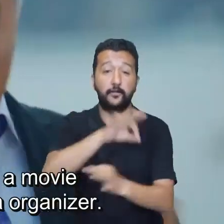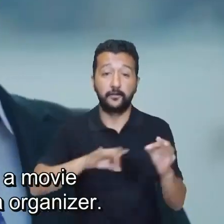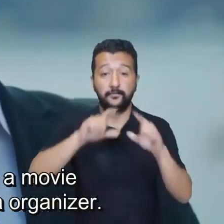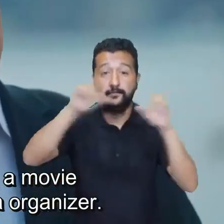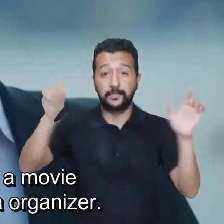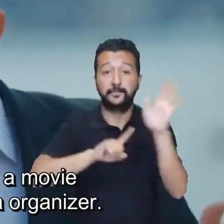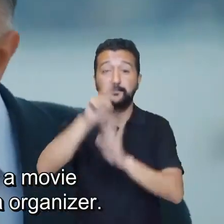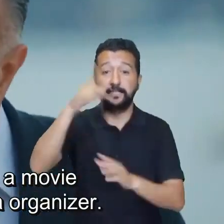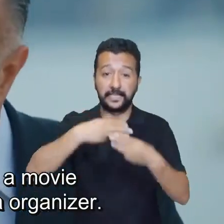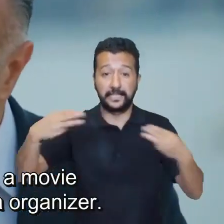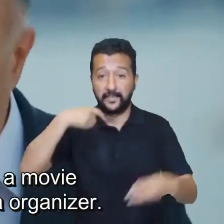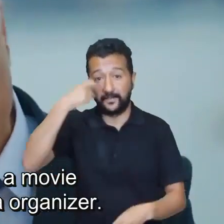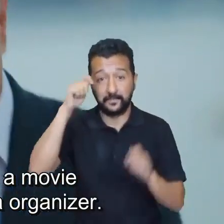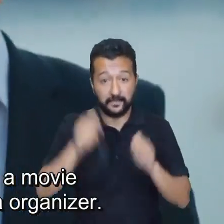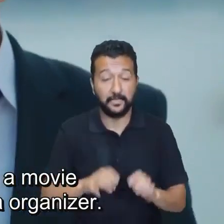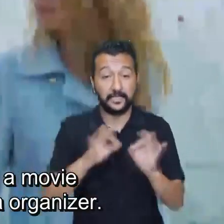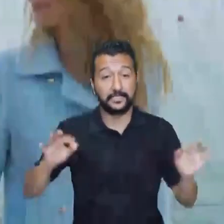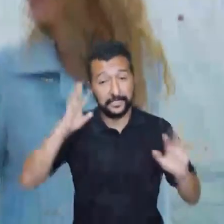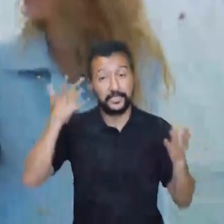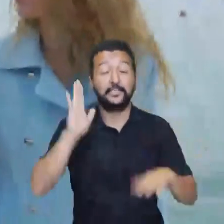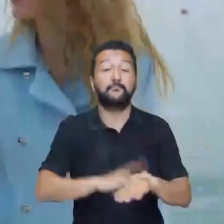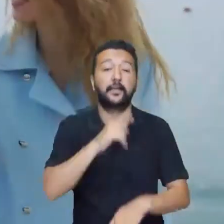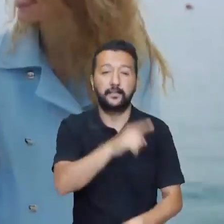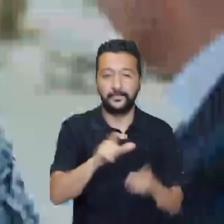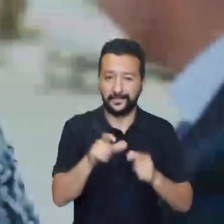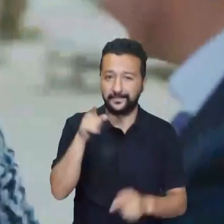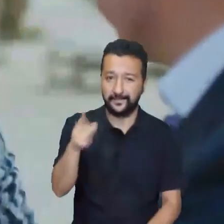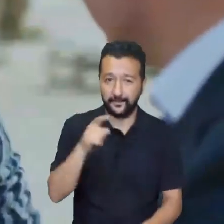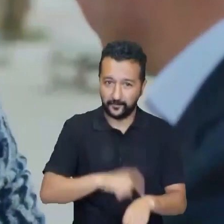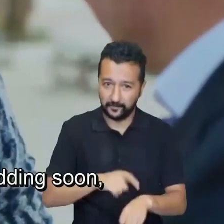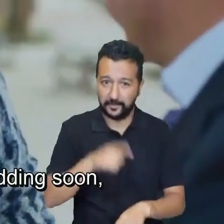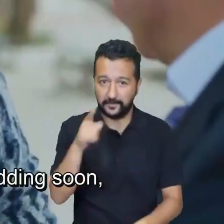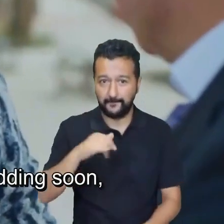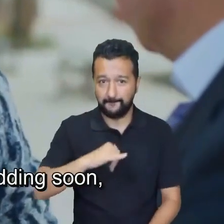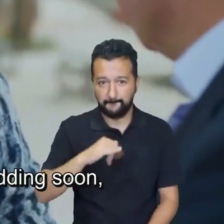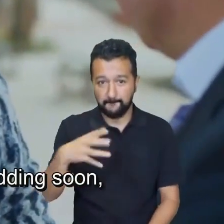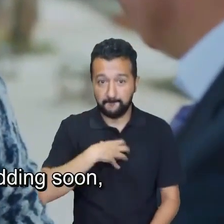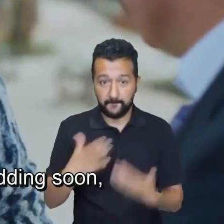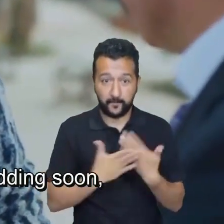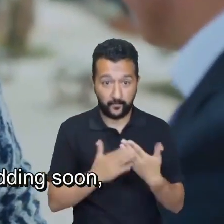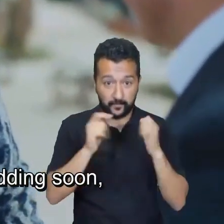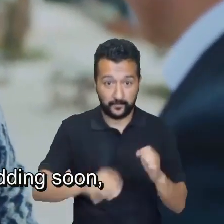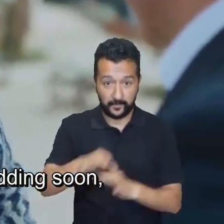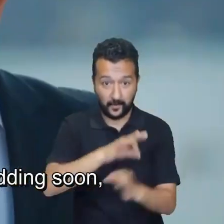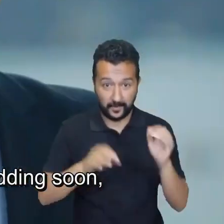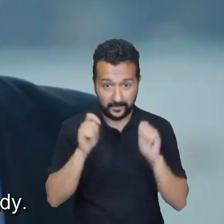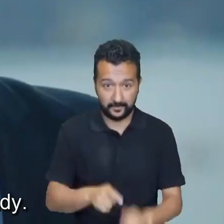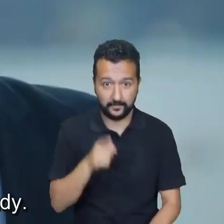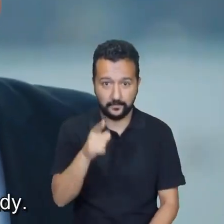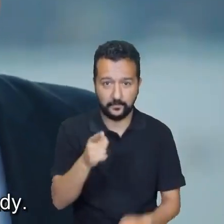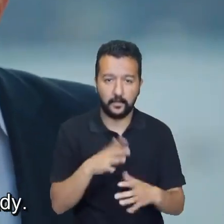bir başarı hikayesinin filmini yaparlarsa hiç şaşmayın. Ay Şener, o zaman yakında kendi düğünümüzü de organize edersin